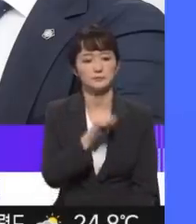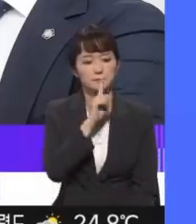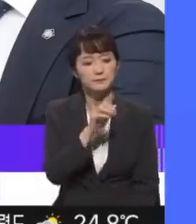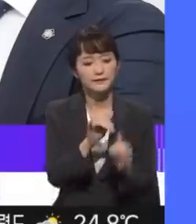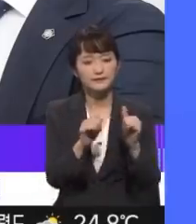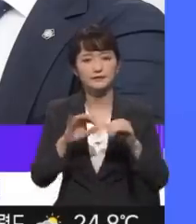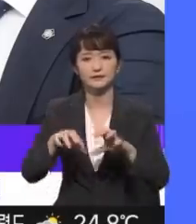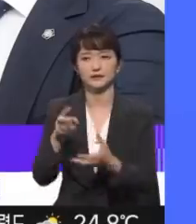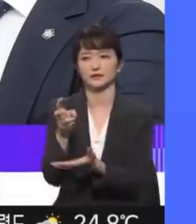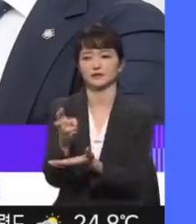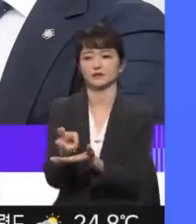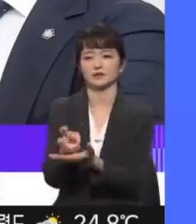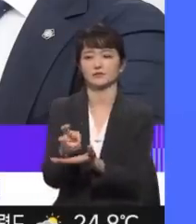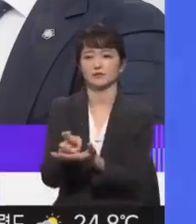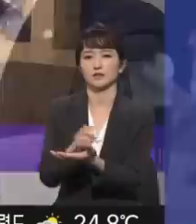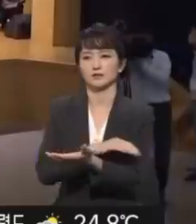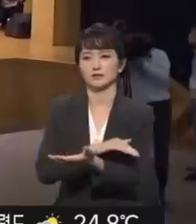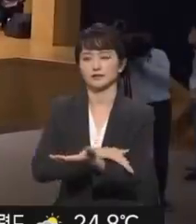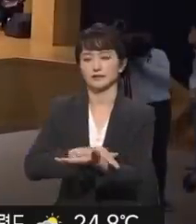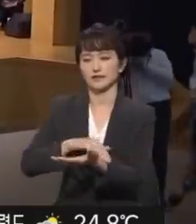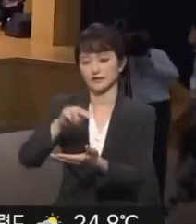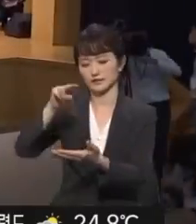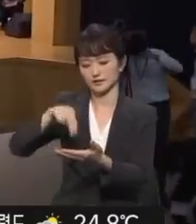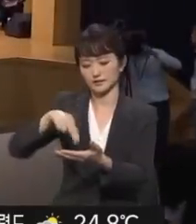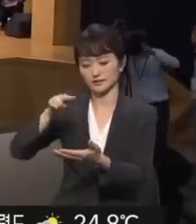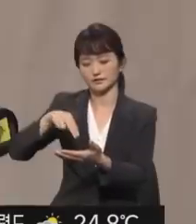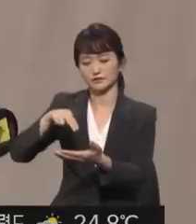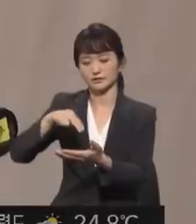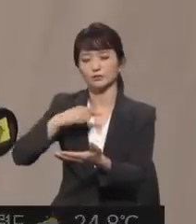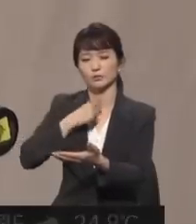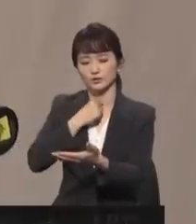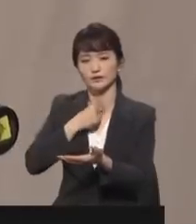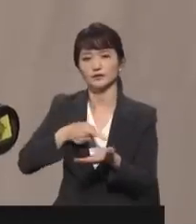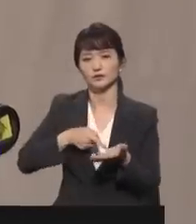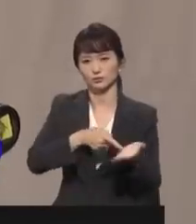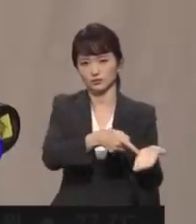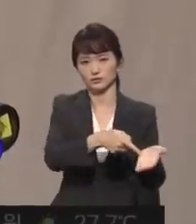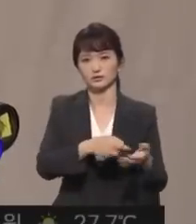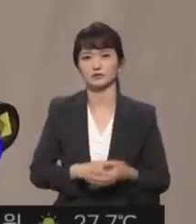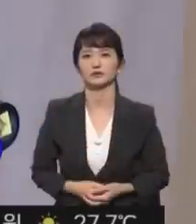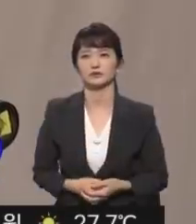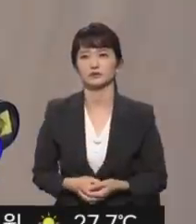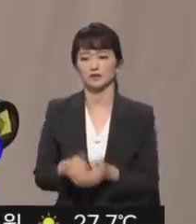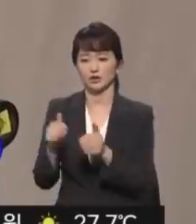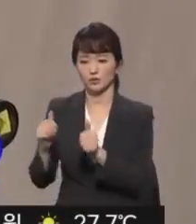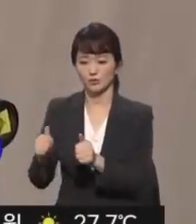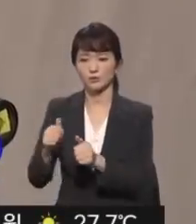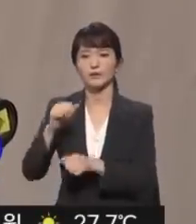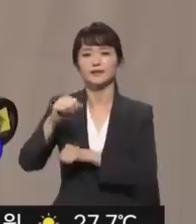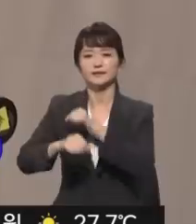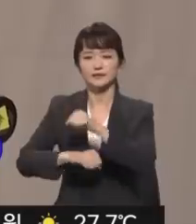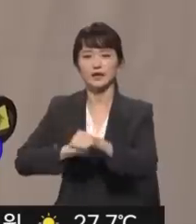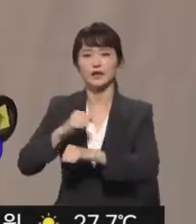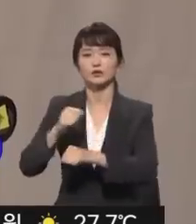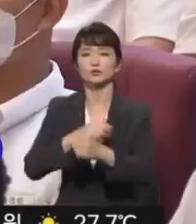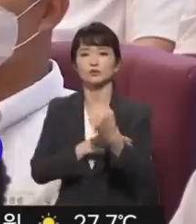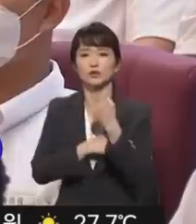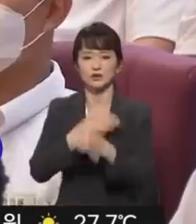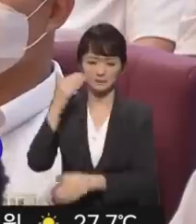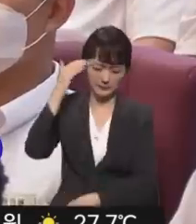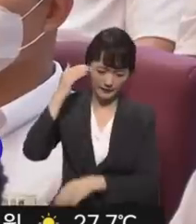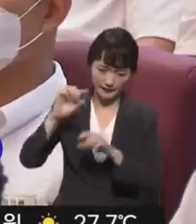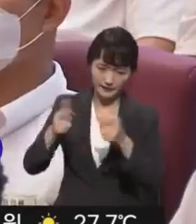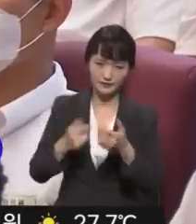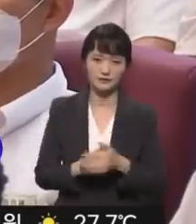헌법을 좀 일 독 해 보기를 제가 중지하게 권하고 싶구요 이에 어버이 정당의 자율성을 침향 이 아니라 정당에서 헌법